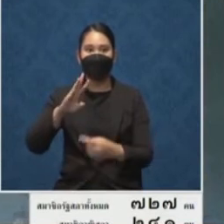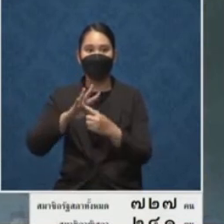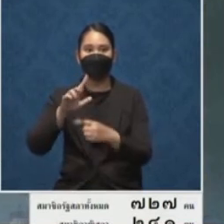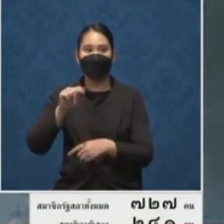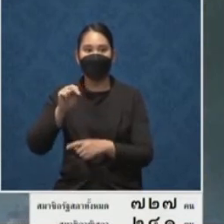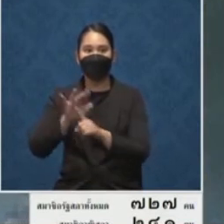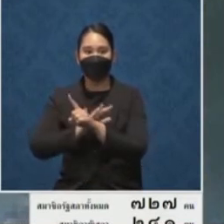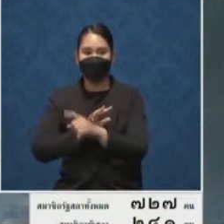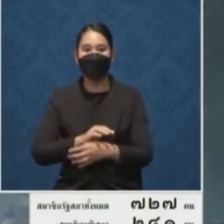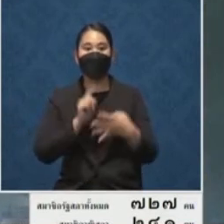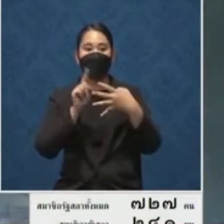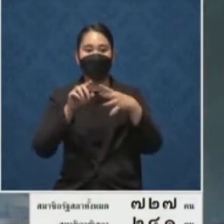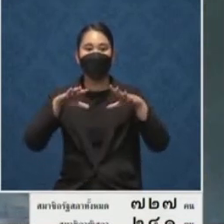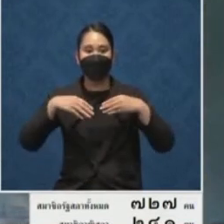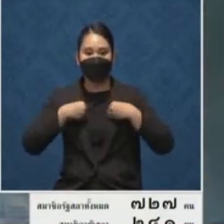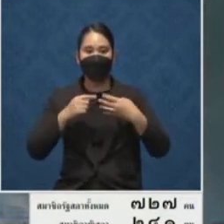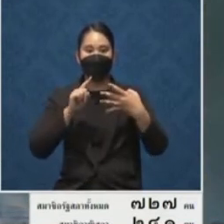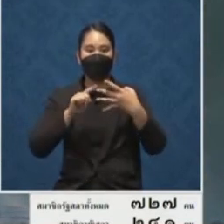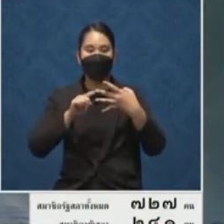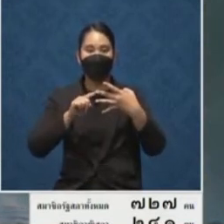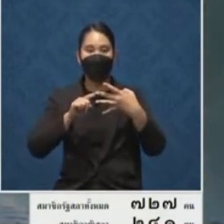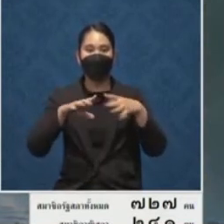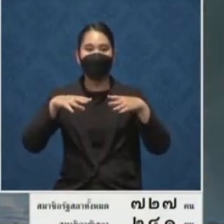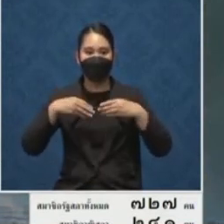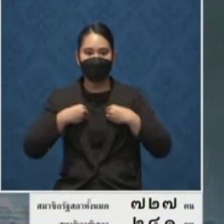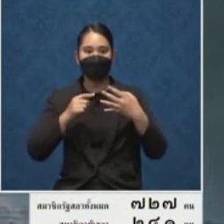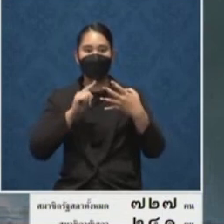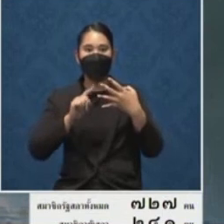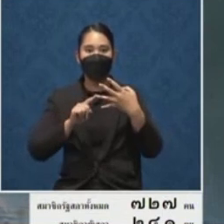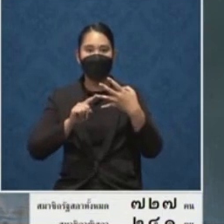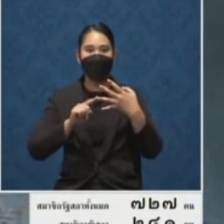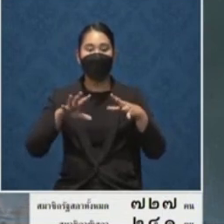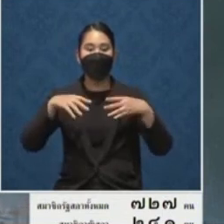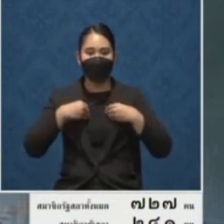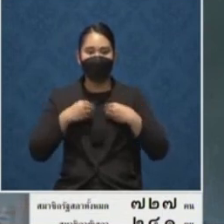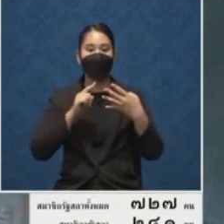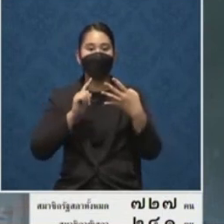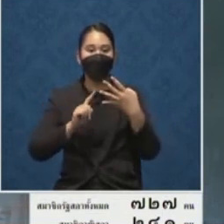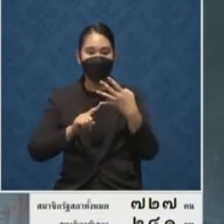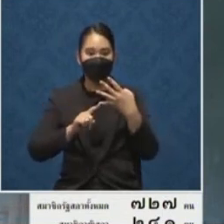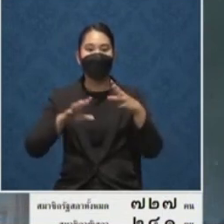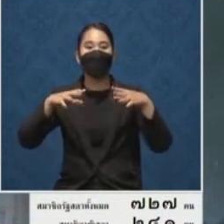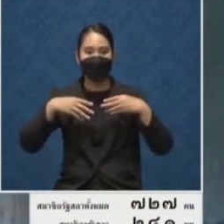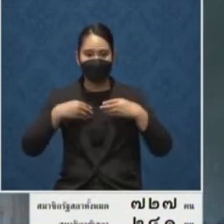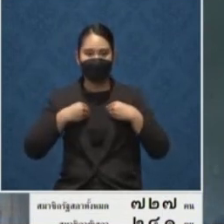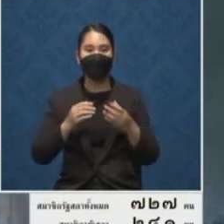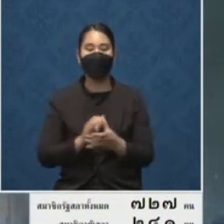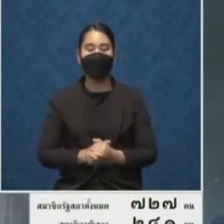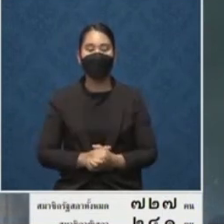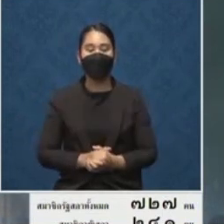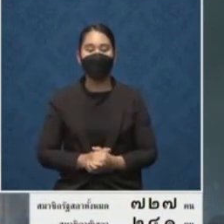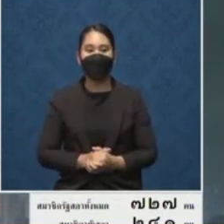จิรวัตร ครับจิรวัตรอรัญญกานนท์ครับฉบับที่1 ได้ครับ ครับครับรับหลักการครับ ครับเชิญเลยครับ 2รับหลักการ